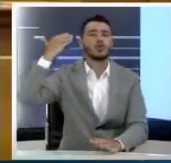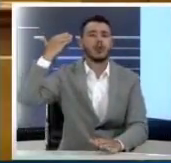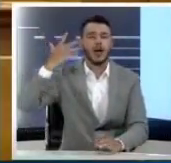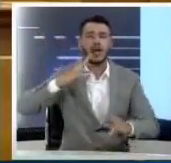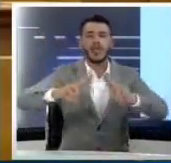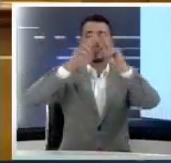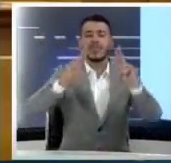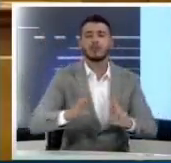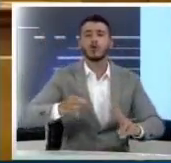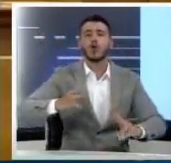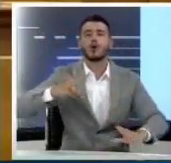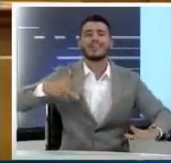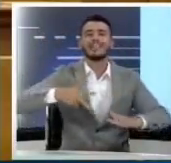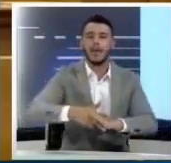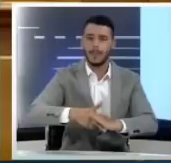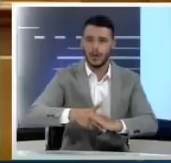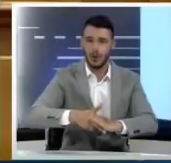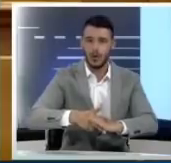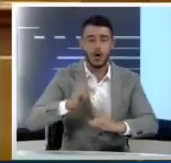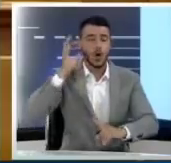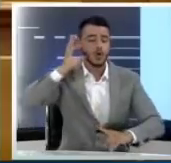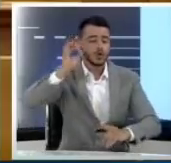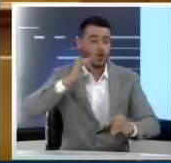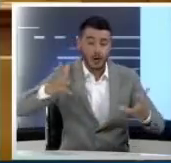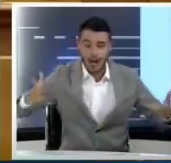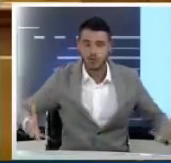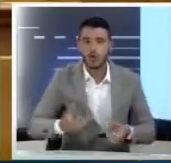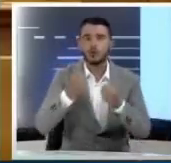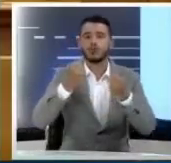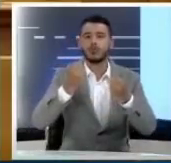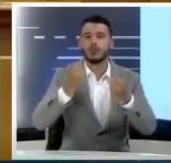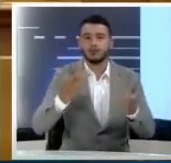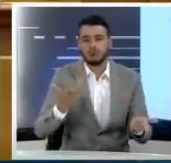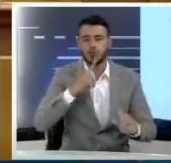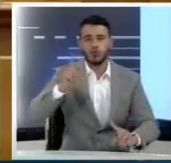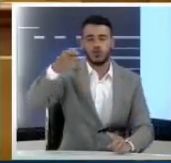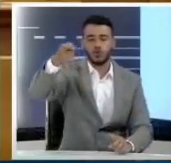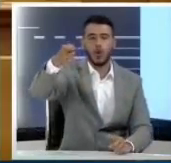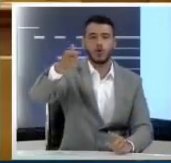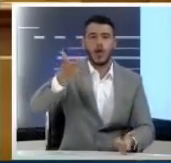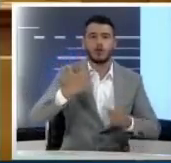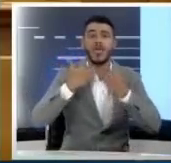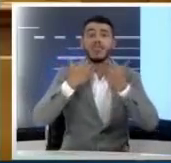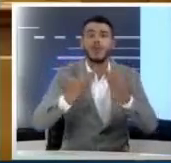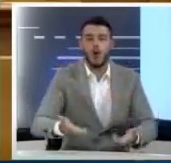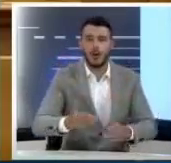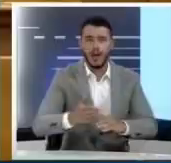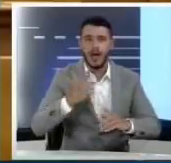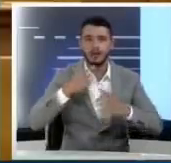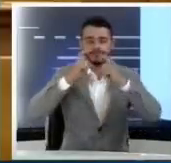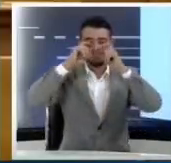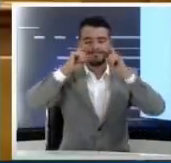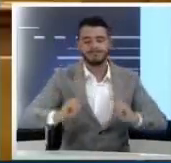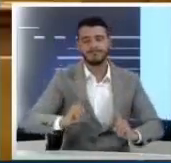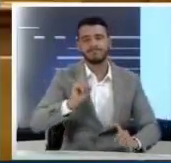παρτίδα που είναι αναγκασμένη να πει το χρέος είναι βιώσιμο, γιατί αλλιώς δεν μπορεί να είναι σε πρόγραμμα, αναγκάζει την